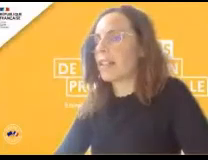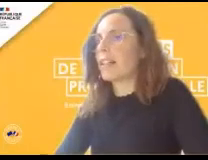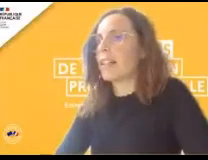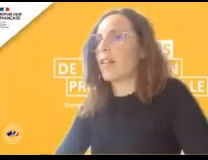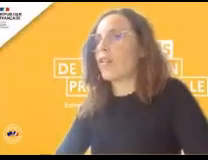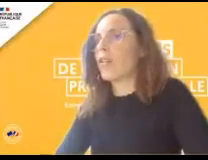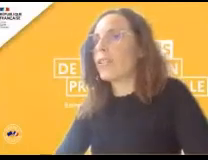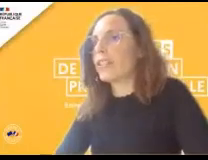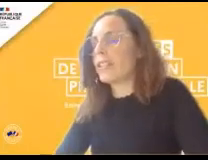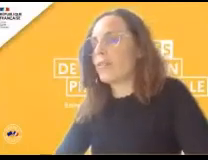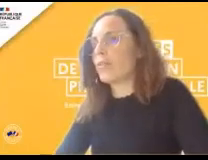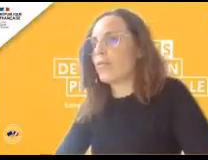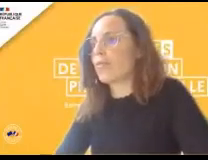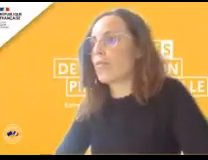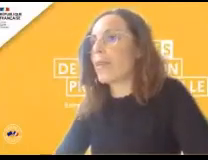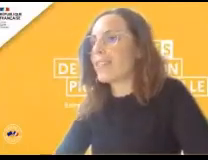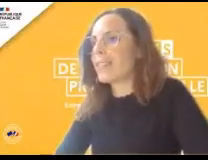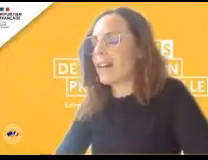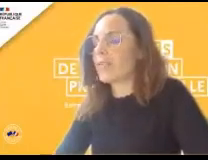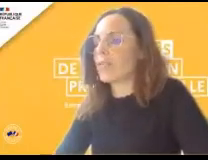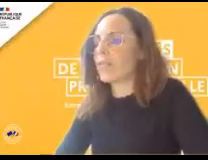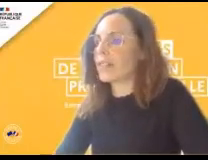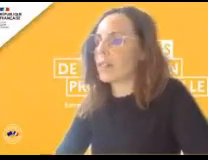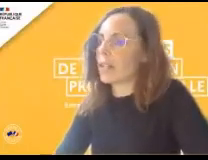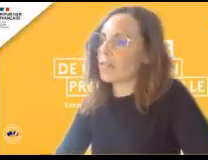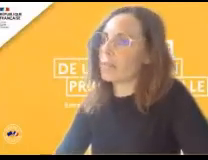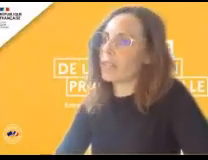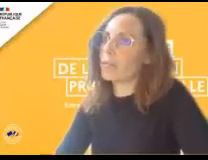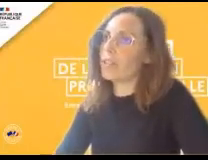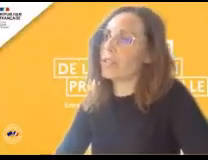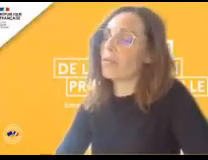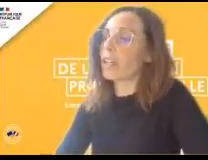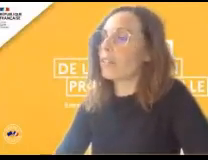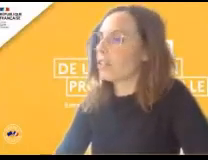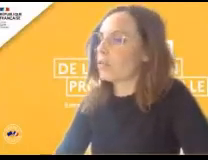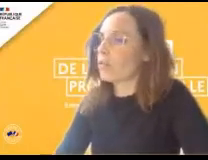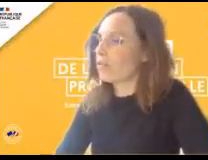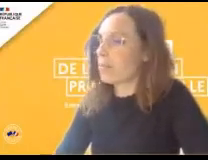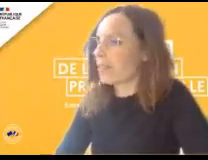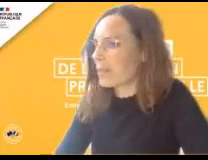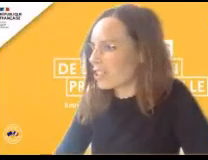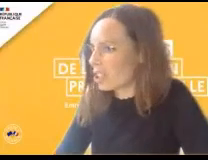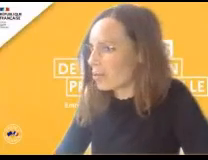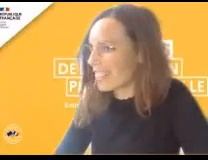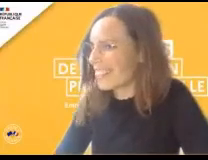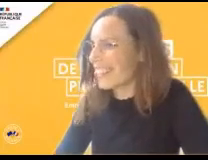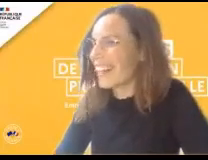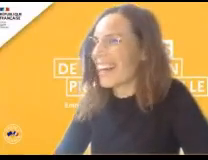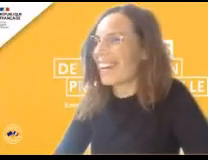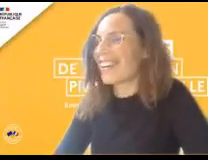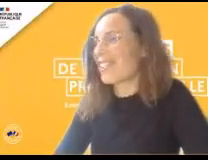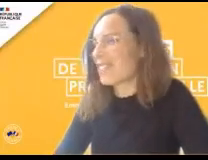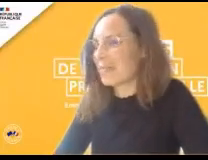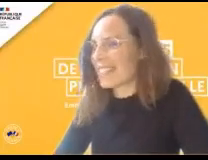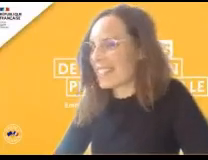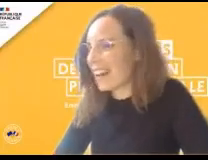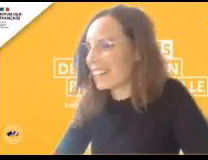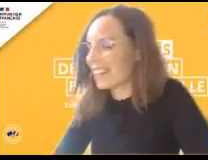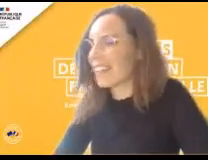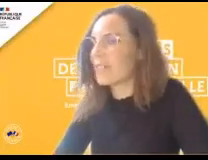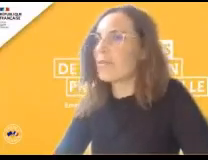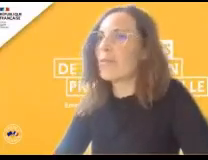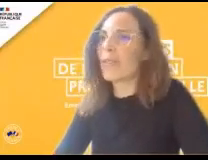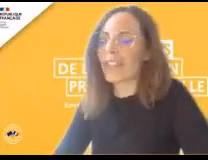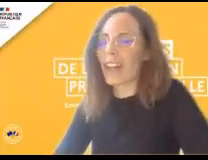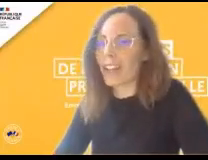matin. L'objectif de ce passage vers cette plateforme téléphonique, c'est de vérifier que vous dépendez bien de chez nous, que vous êtes bien